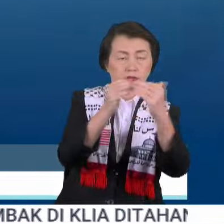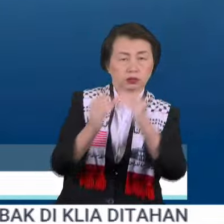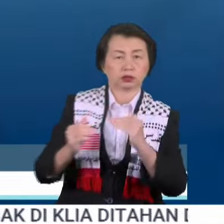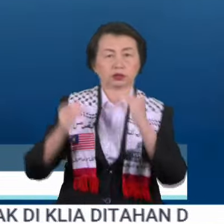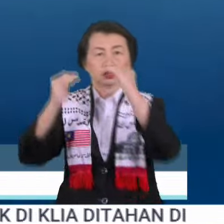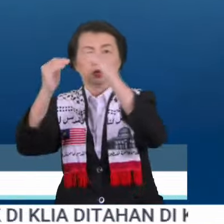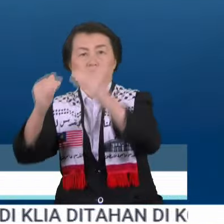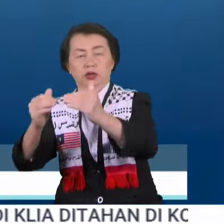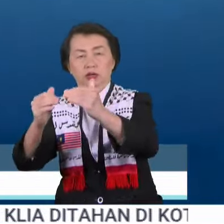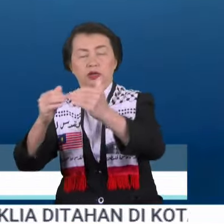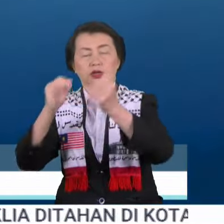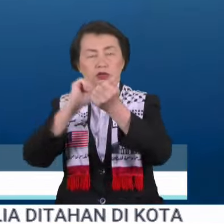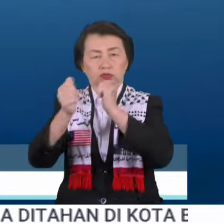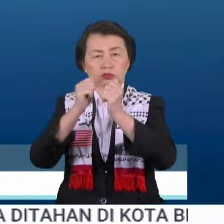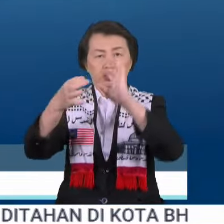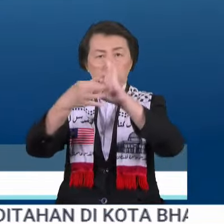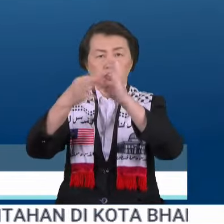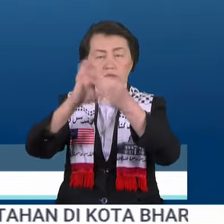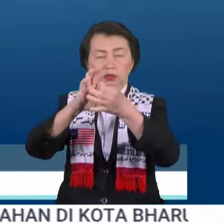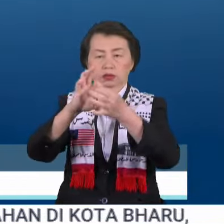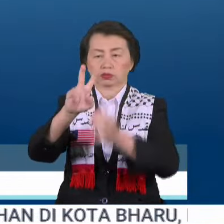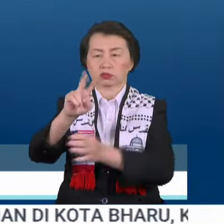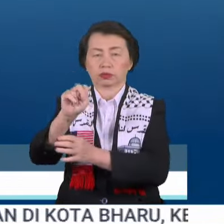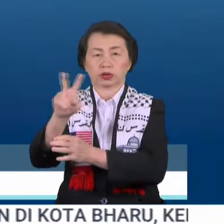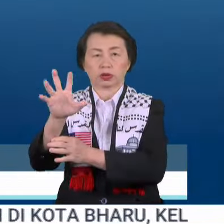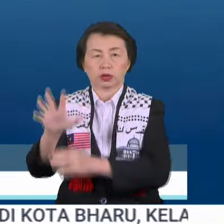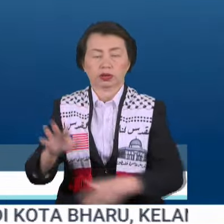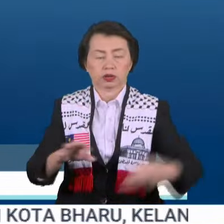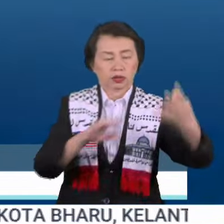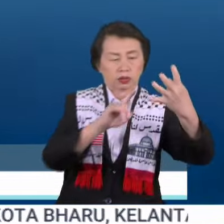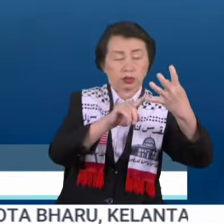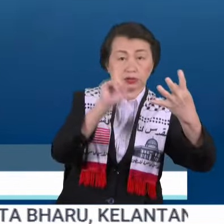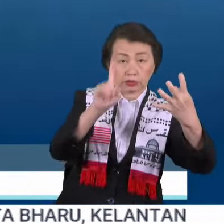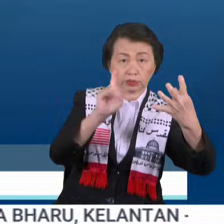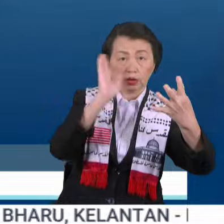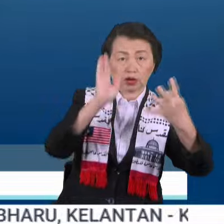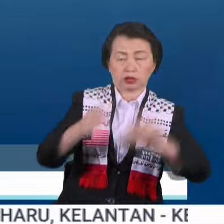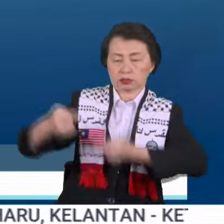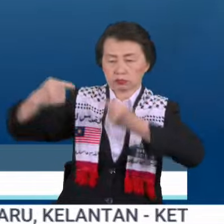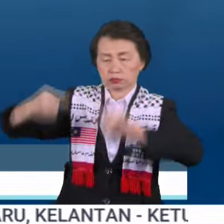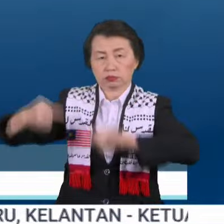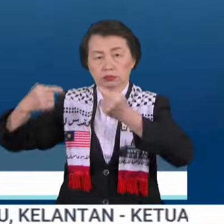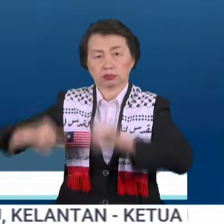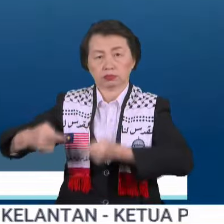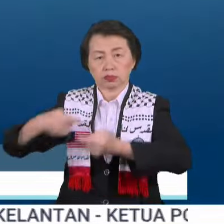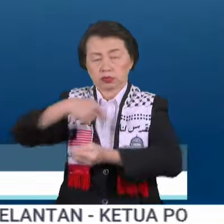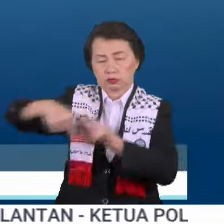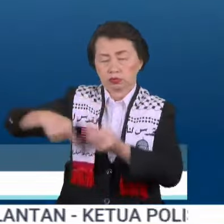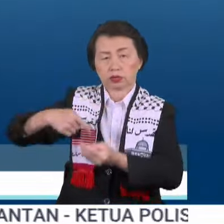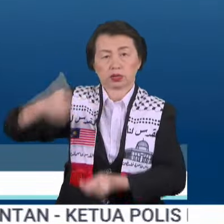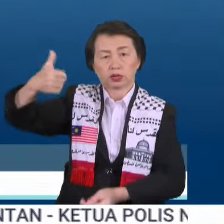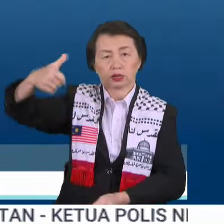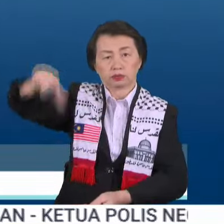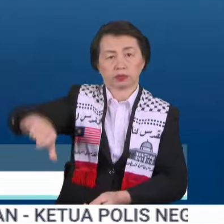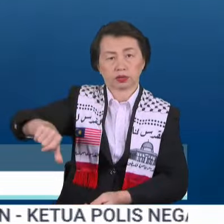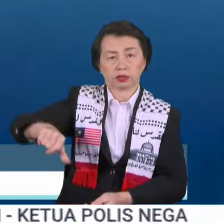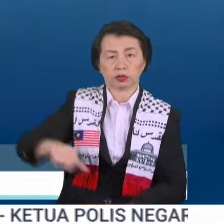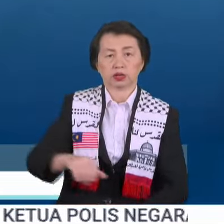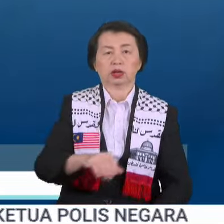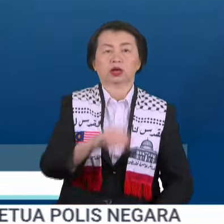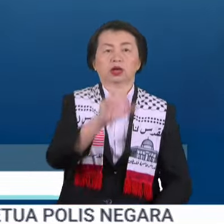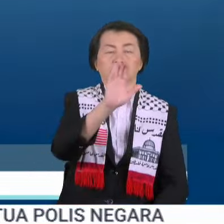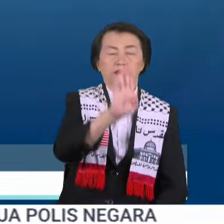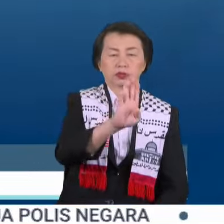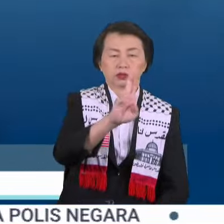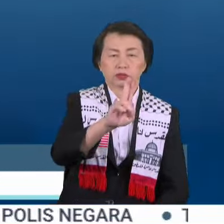secara automatik ke Sukan Olimpik 2024, manakala satu lagi pasukan akan bersaing dalam pusingan kalah mati. Skuad Harimau